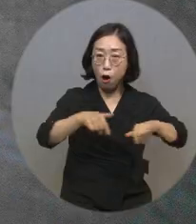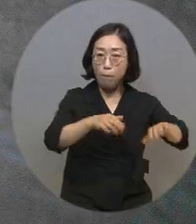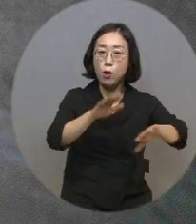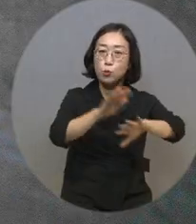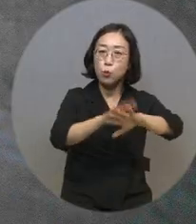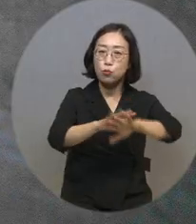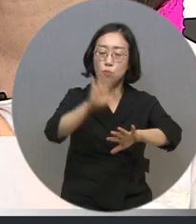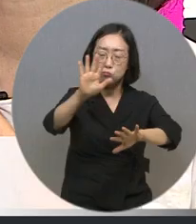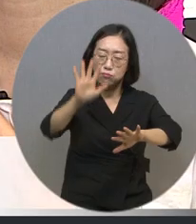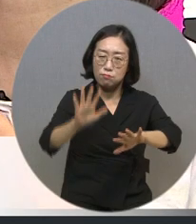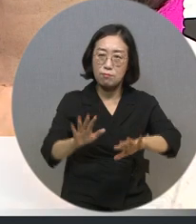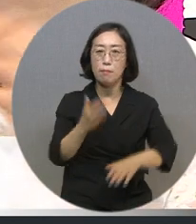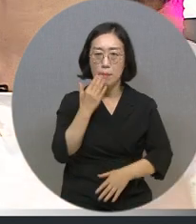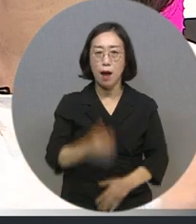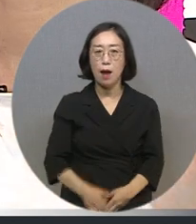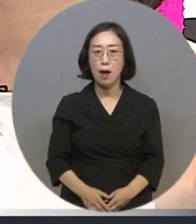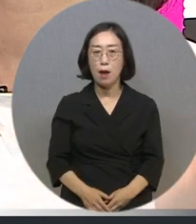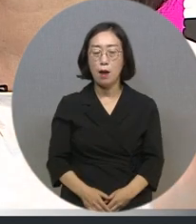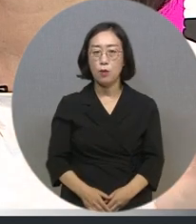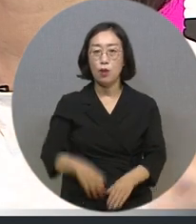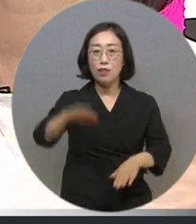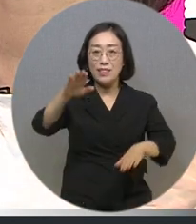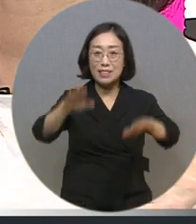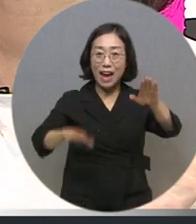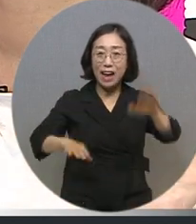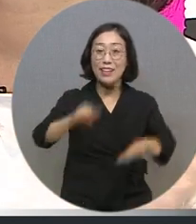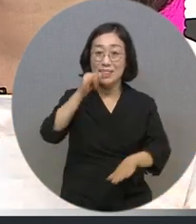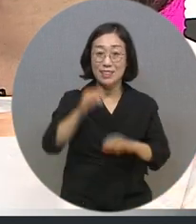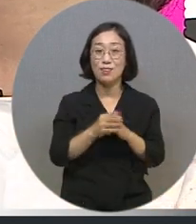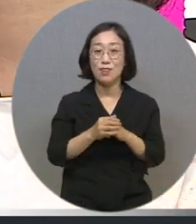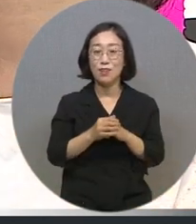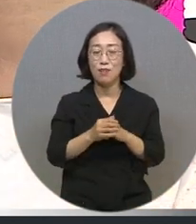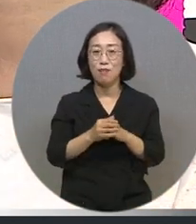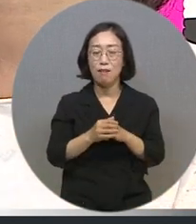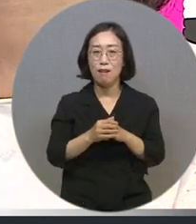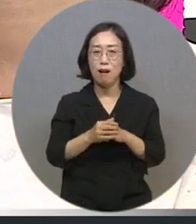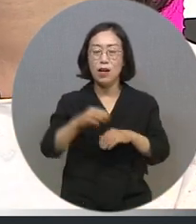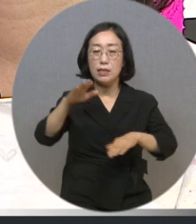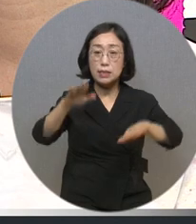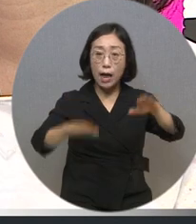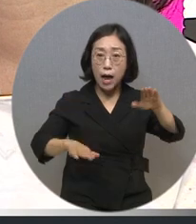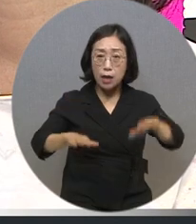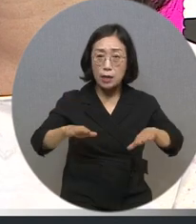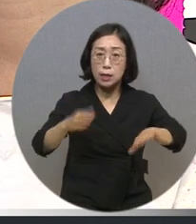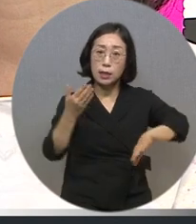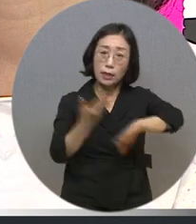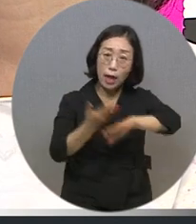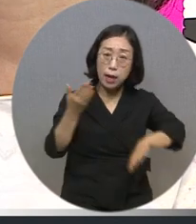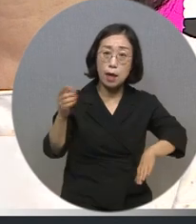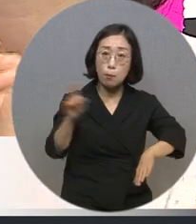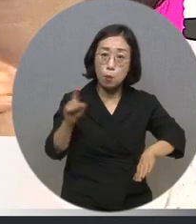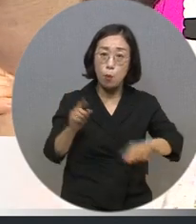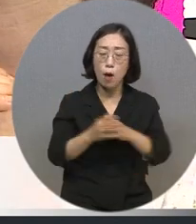합니다. 어떤 차이들 있잖아요. 그 차이를 제가